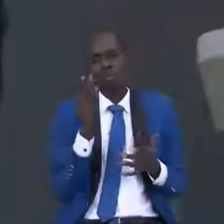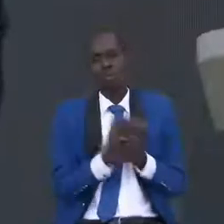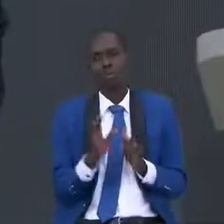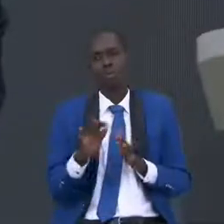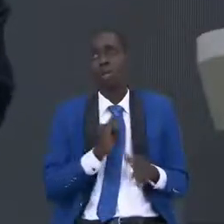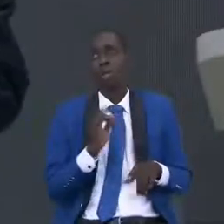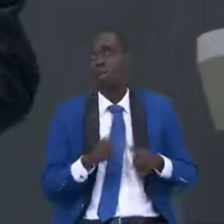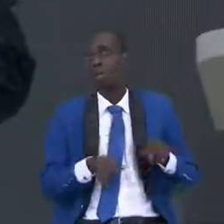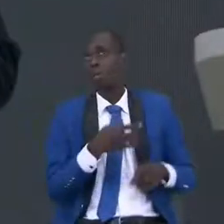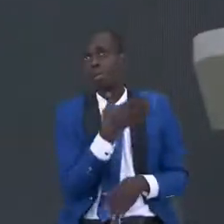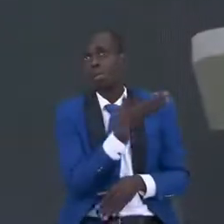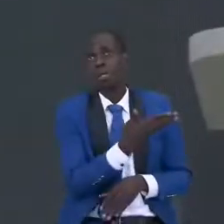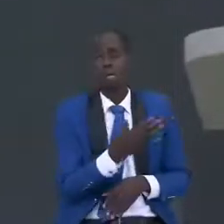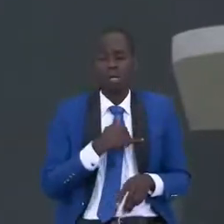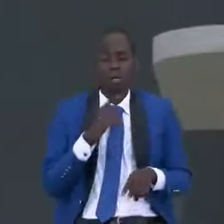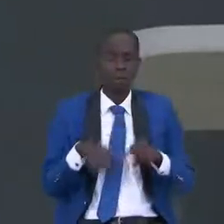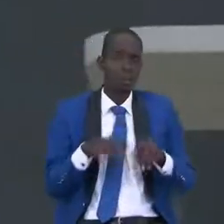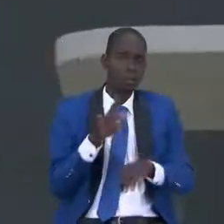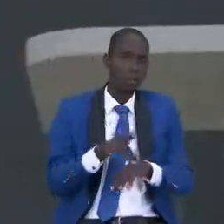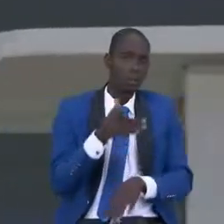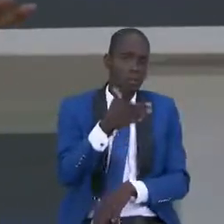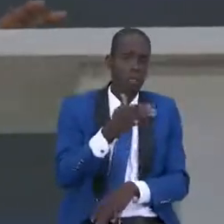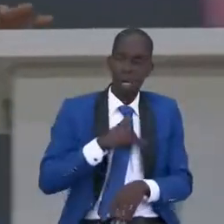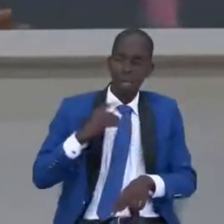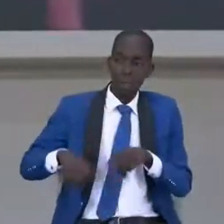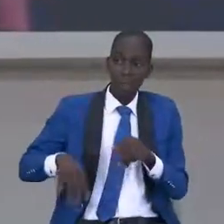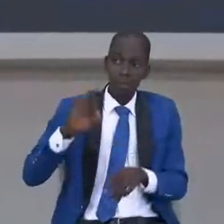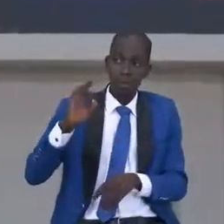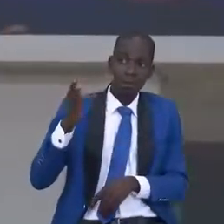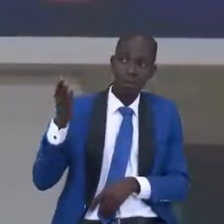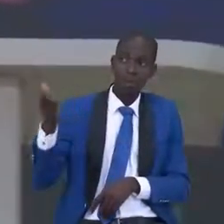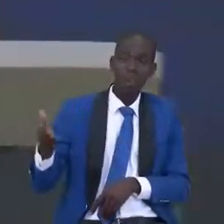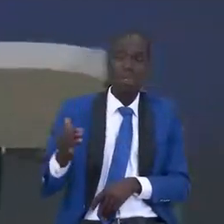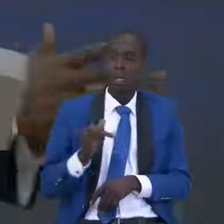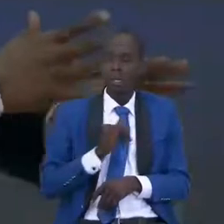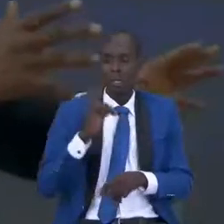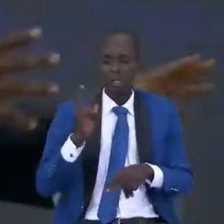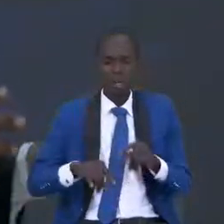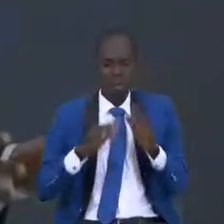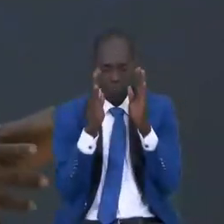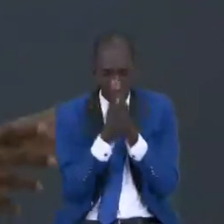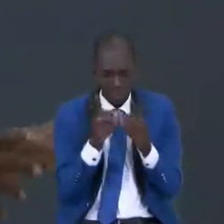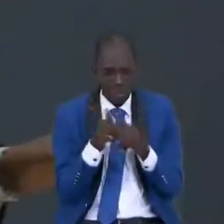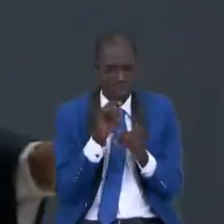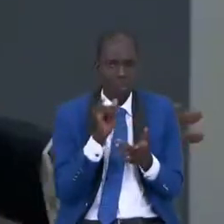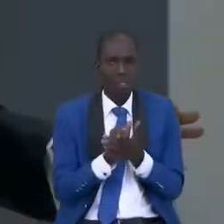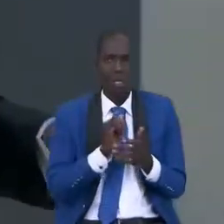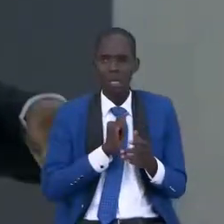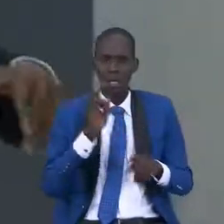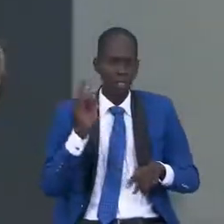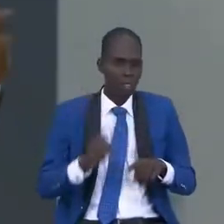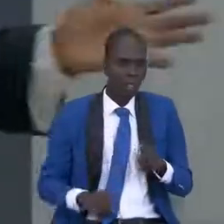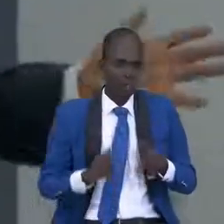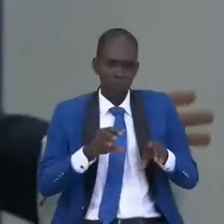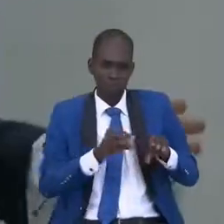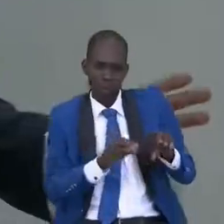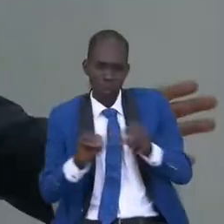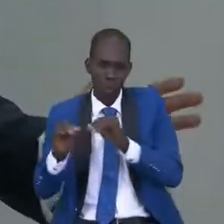ne peux pas toucher celui-là, je ne peux pas prêcher ça, je ne peux pas prier comme ça, je ne peux pas aller dans telle